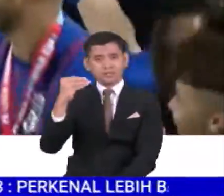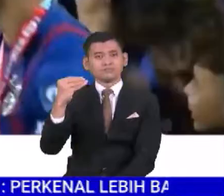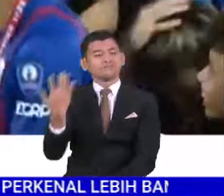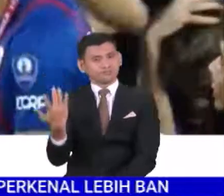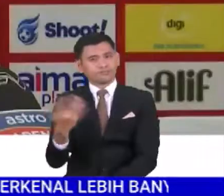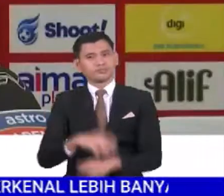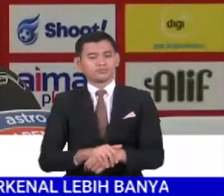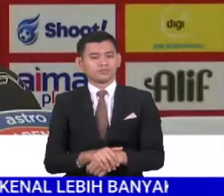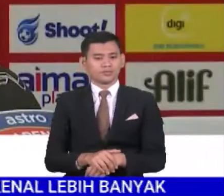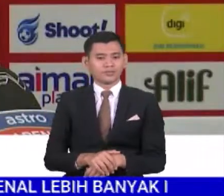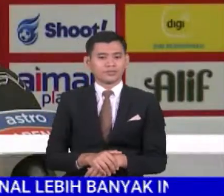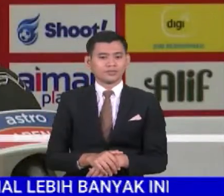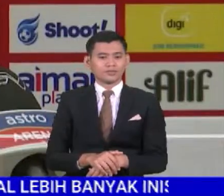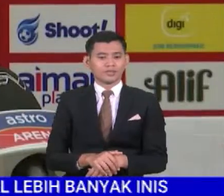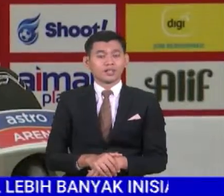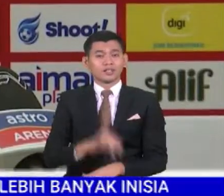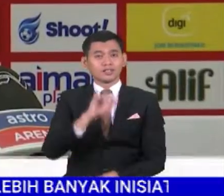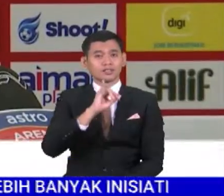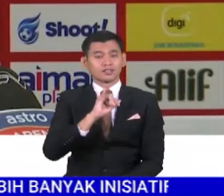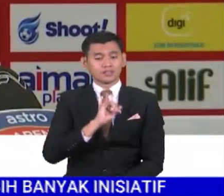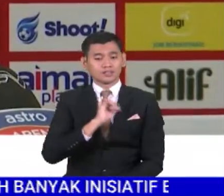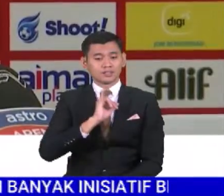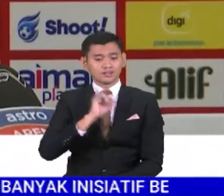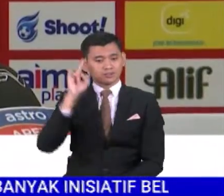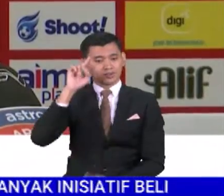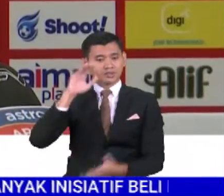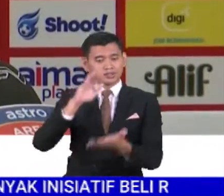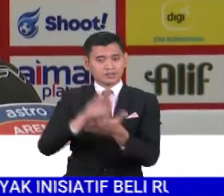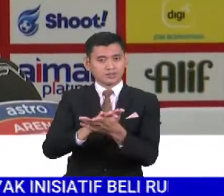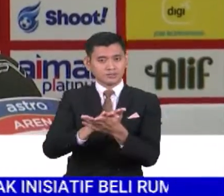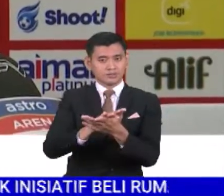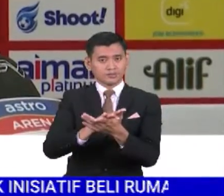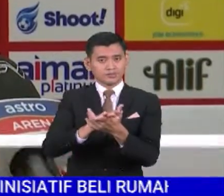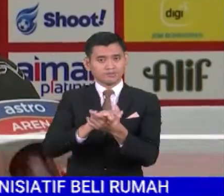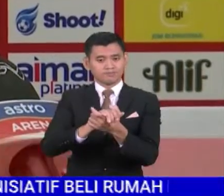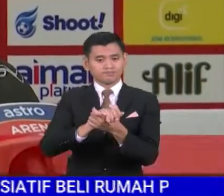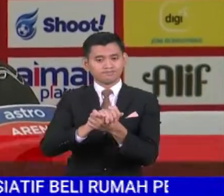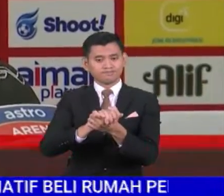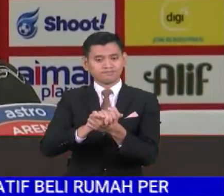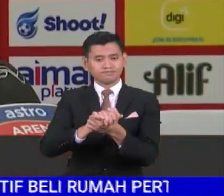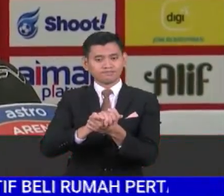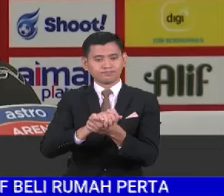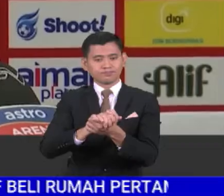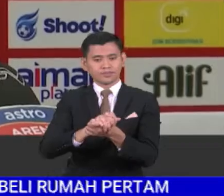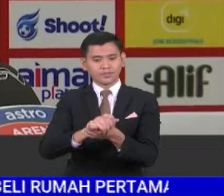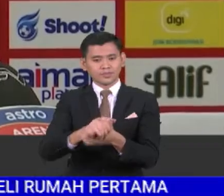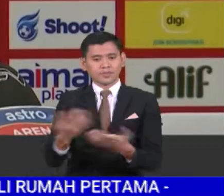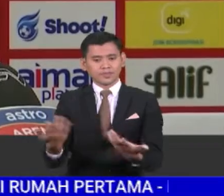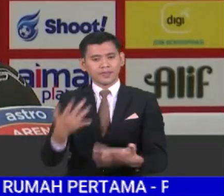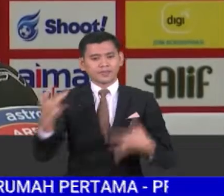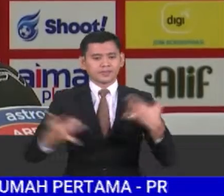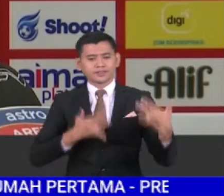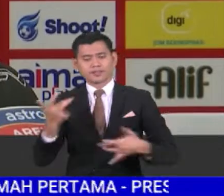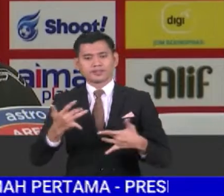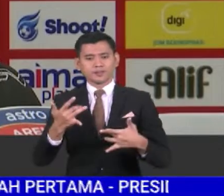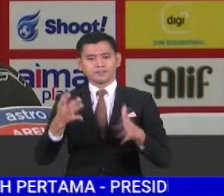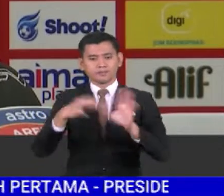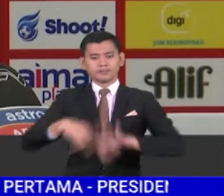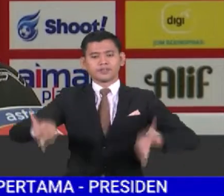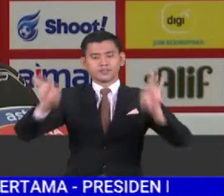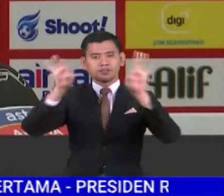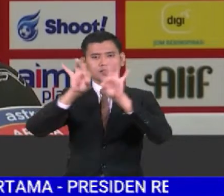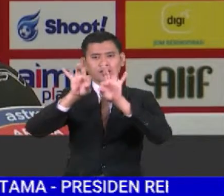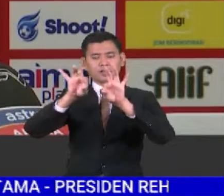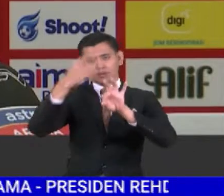Ibrahim. I'm very excited for this season. It's important as a